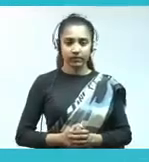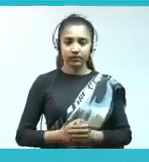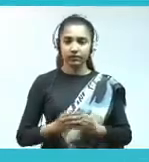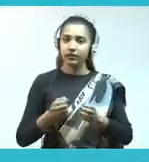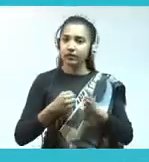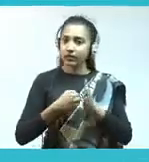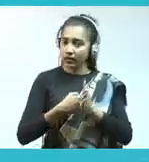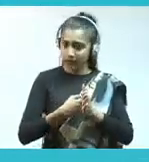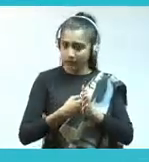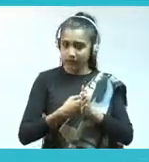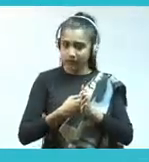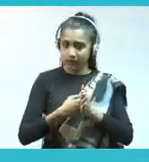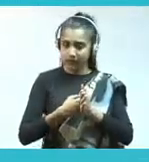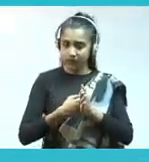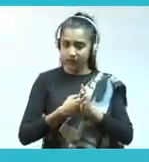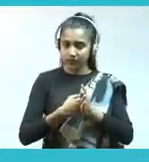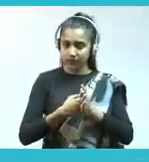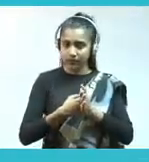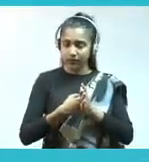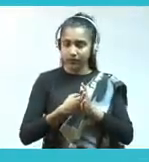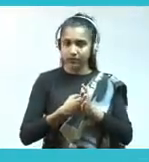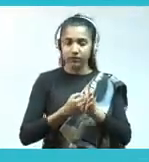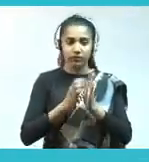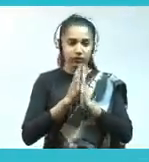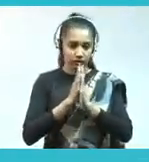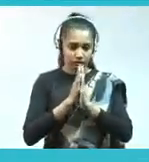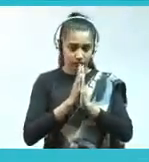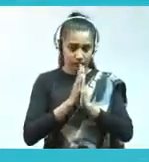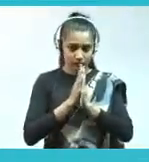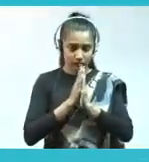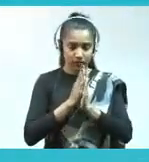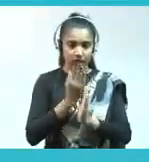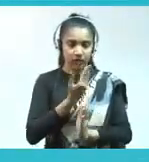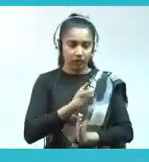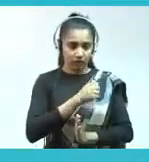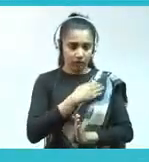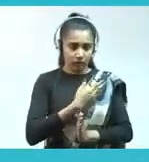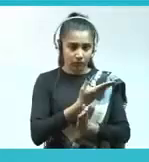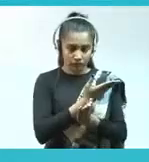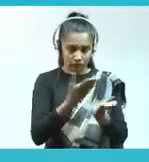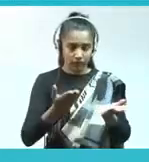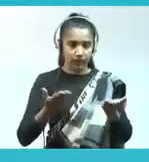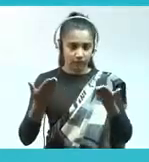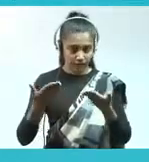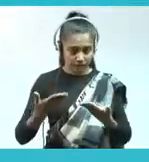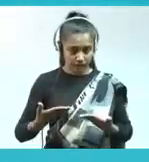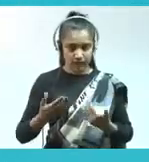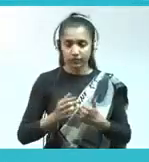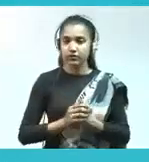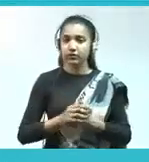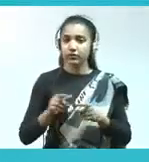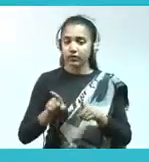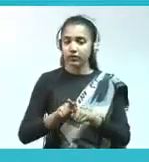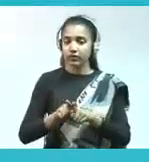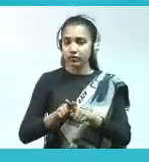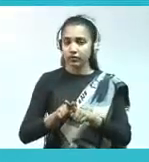ගෞරවනීය පූජනීය මහා සංඝරත්නයන් අවසරයි. අන්‍ය